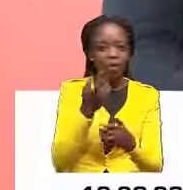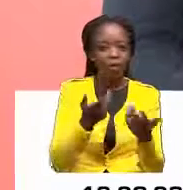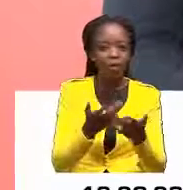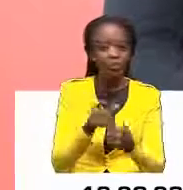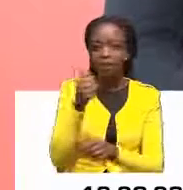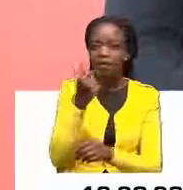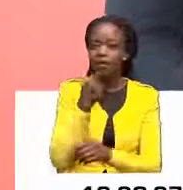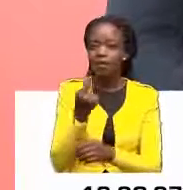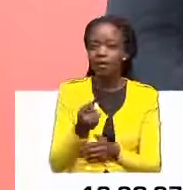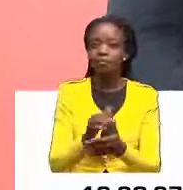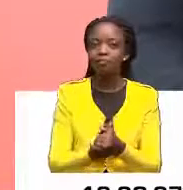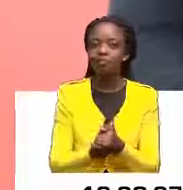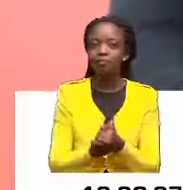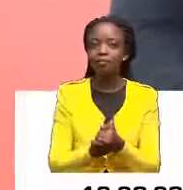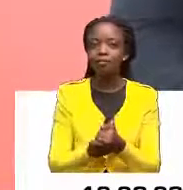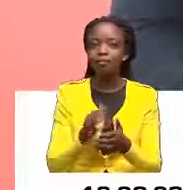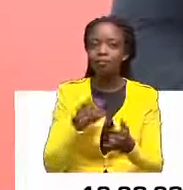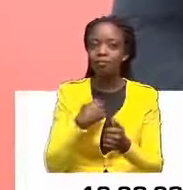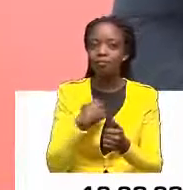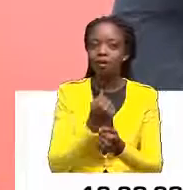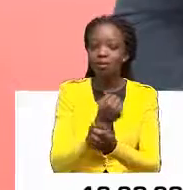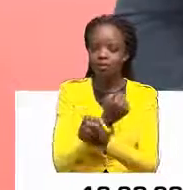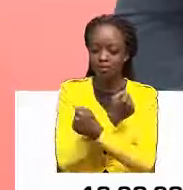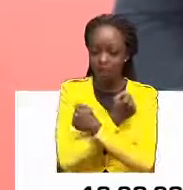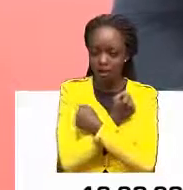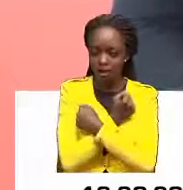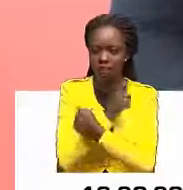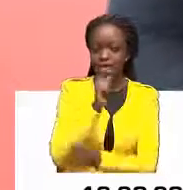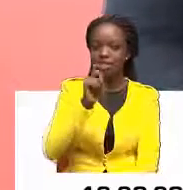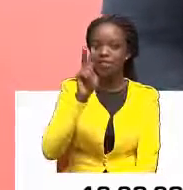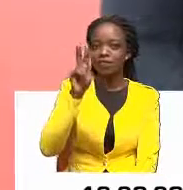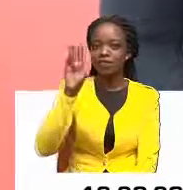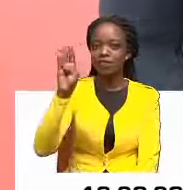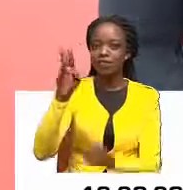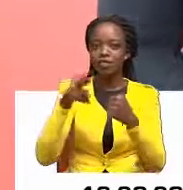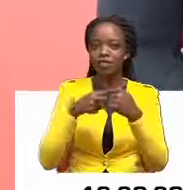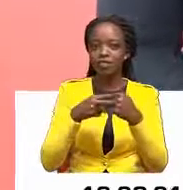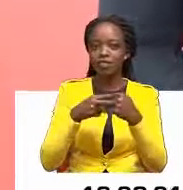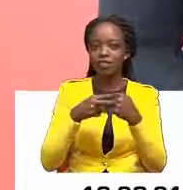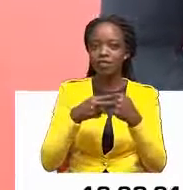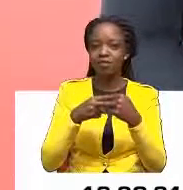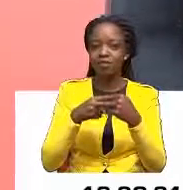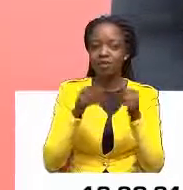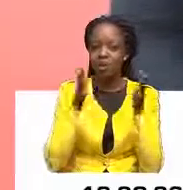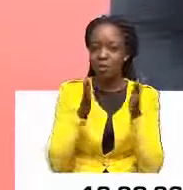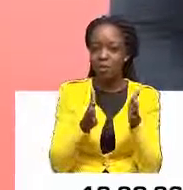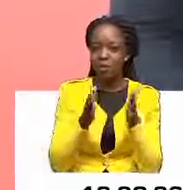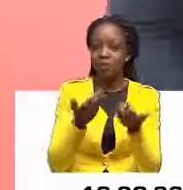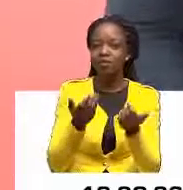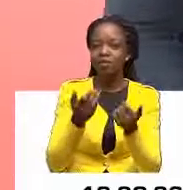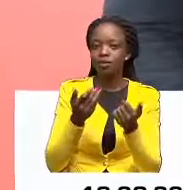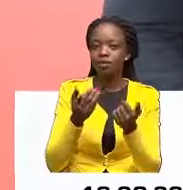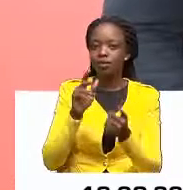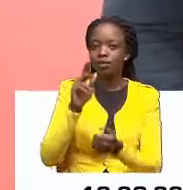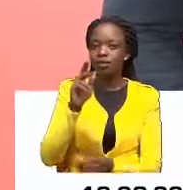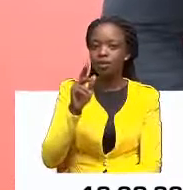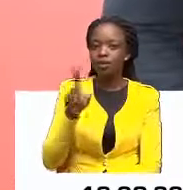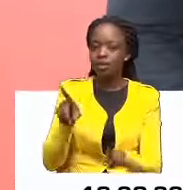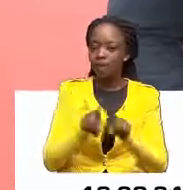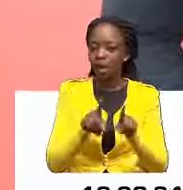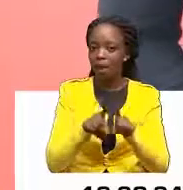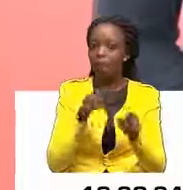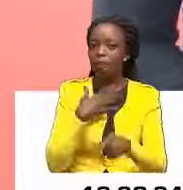Na mwingine pia vile vile anasema ndayanza TV47 ni gama nikiwa Kawangware. Na ningependa